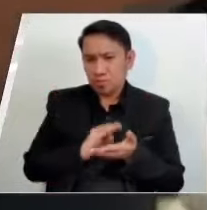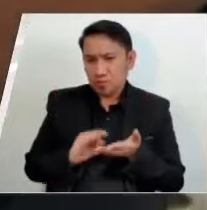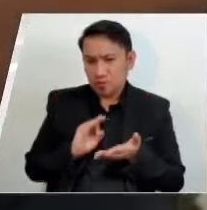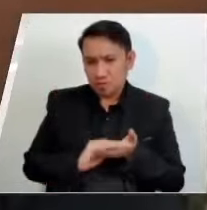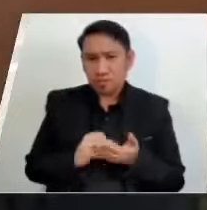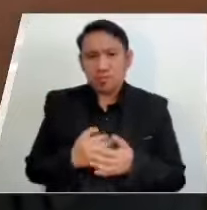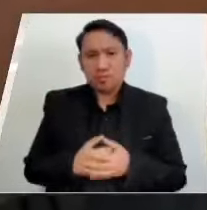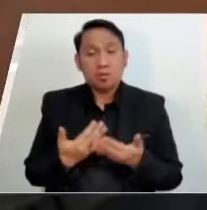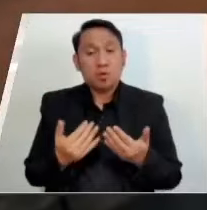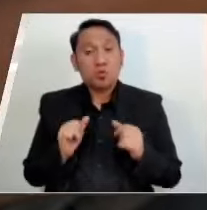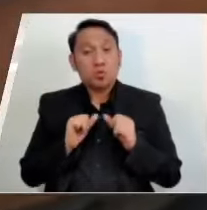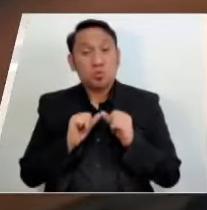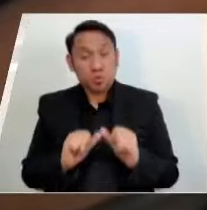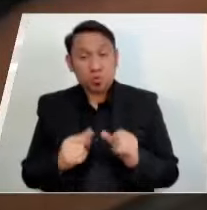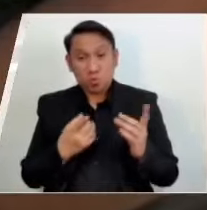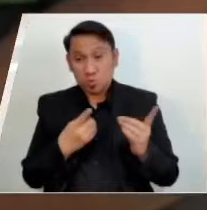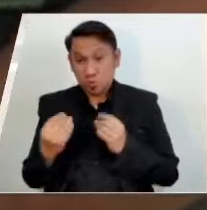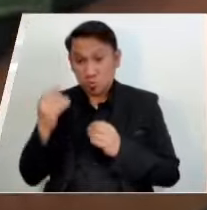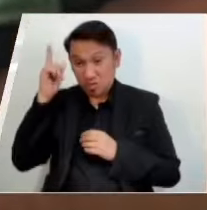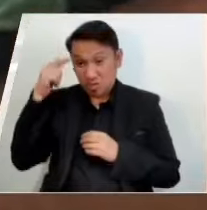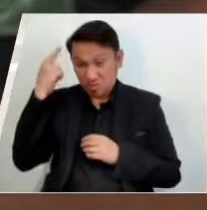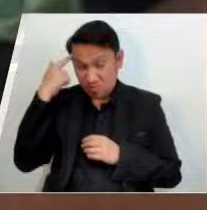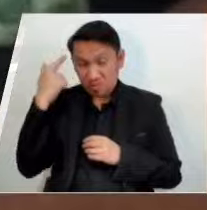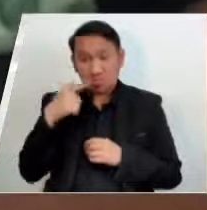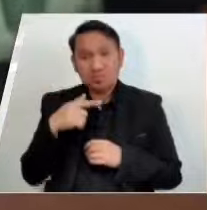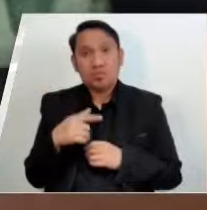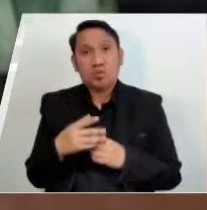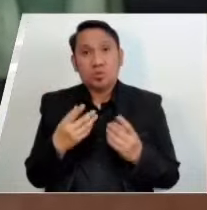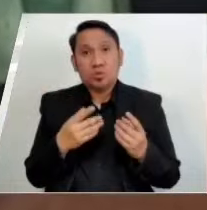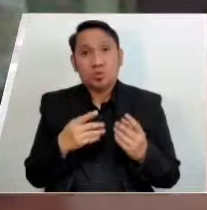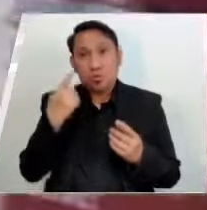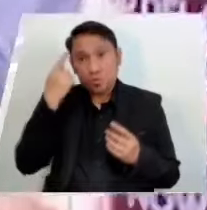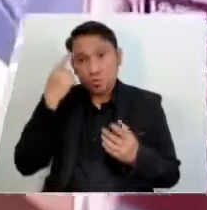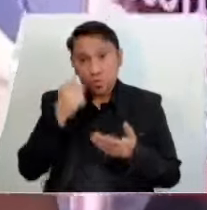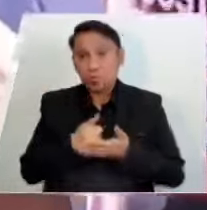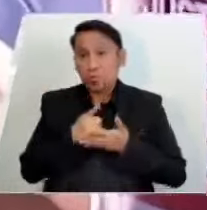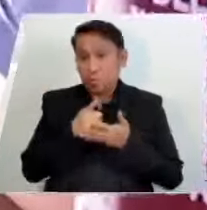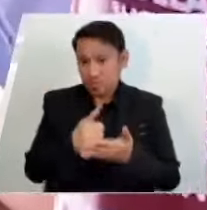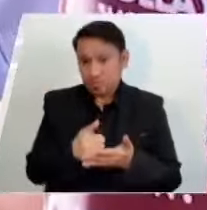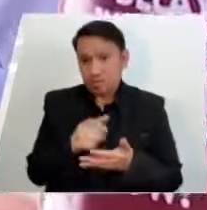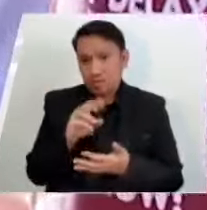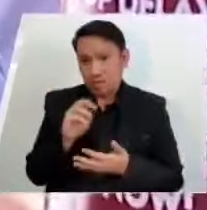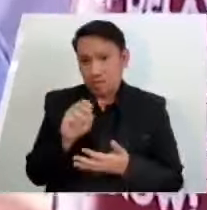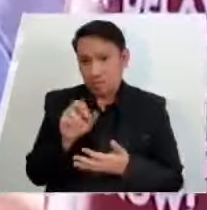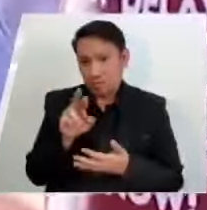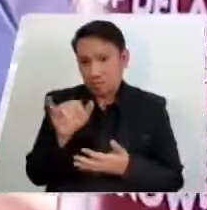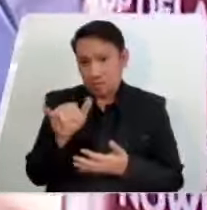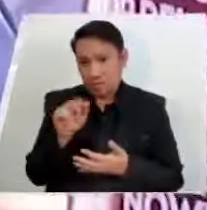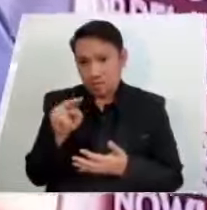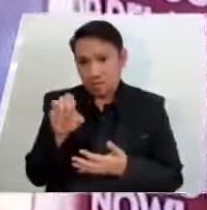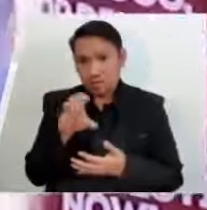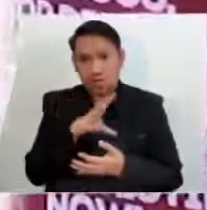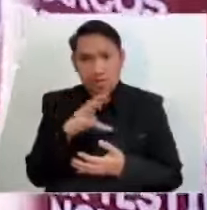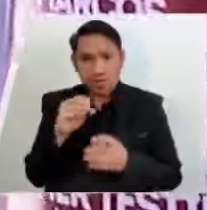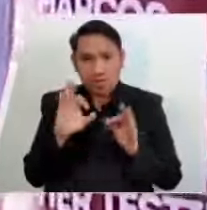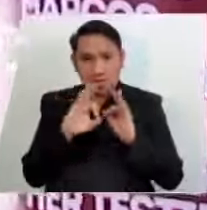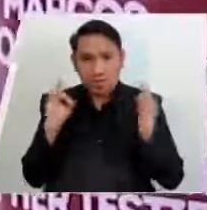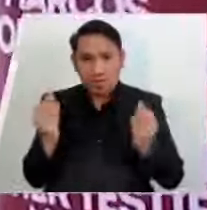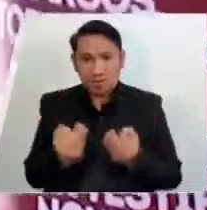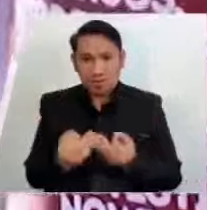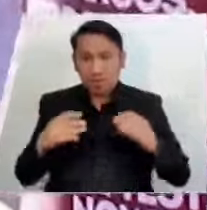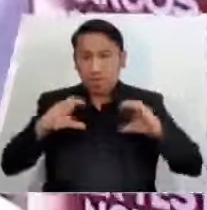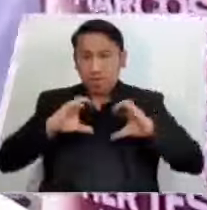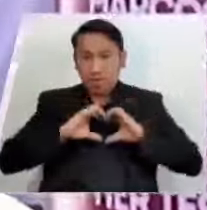raw na gagawin ng gobyerno ng Pilipinas ang lahat para tulungan si Mary Jane at kanyang pamilya. Para sa